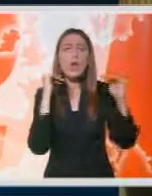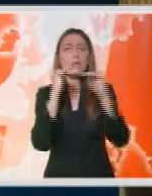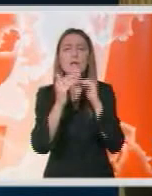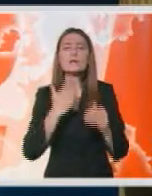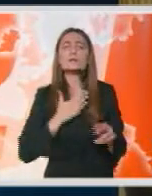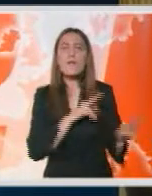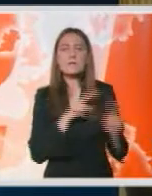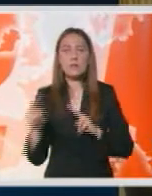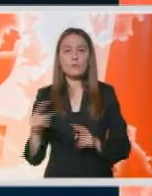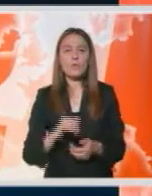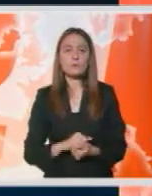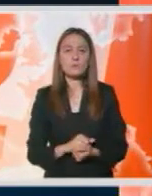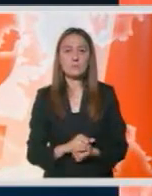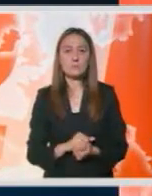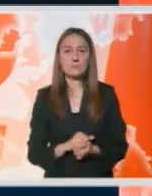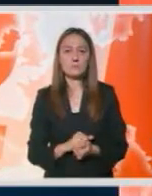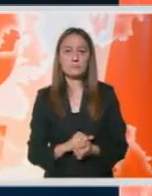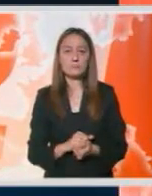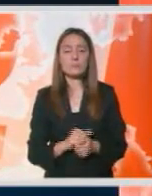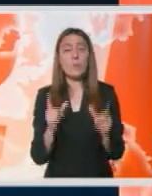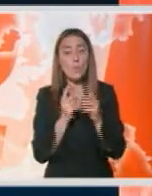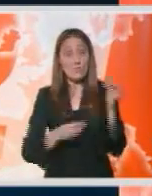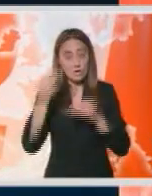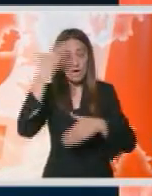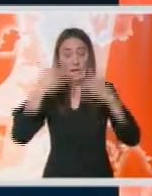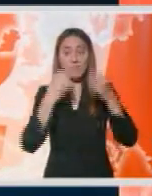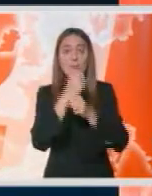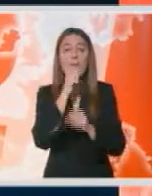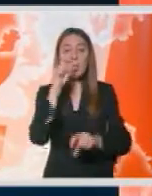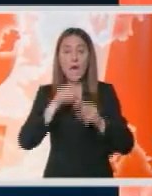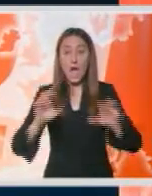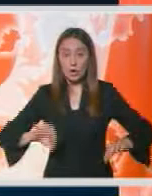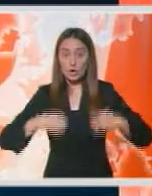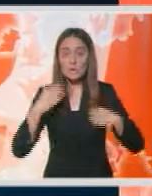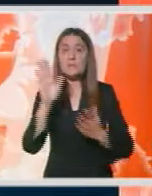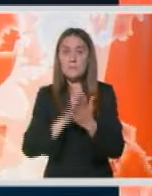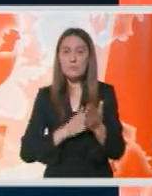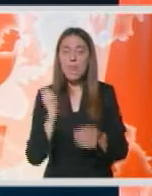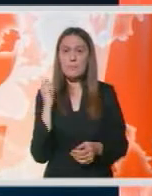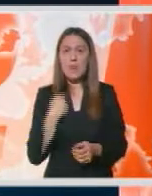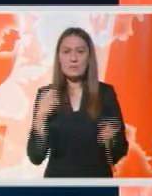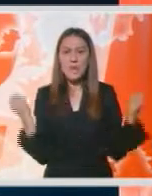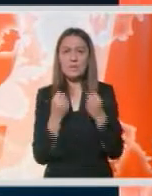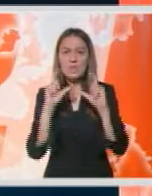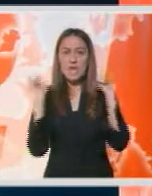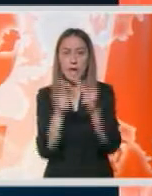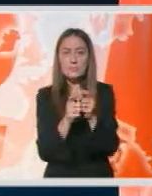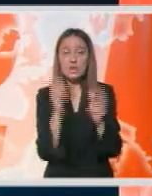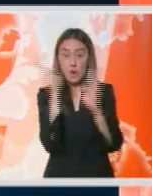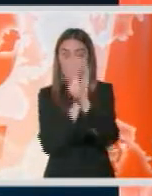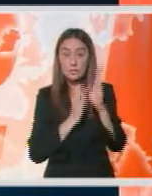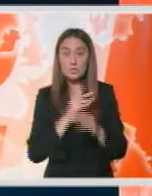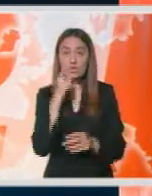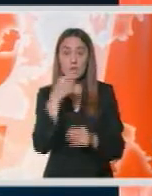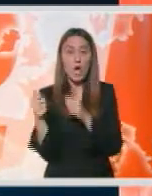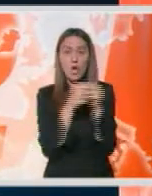svoje zakonodavstvo. U više gradova Bosne i Hercegovine jutros je počela policijska akcija hapšenja osumnjičenih